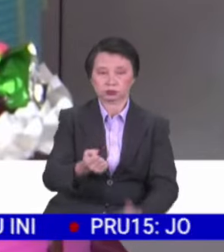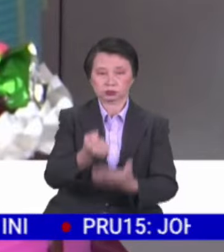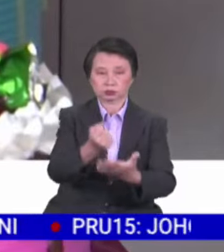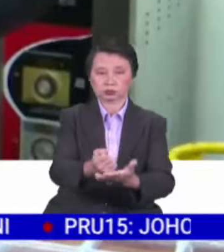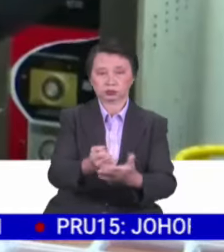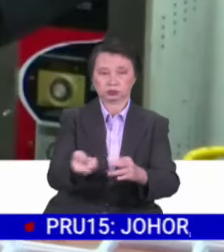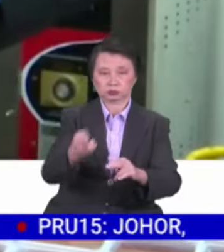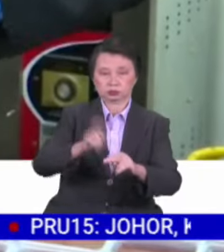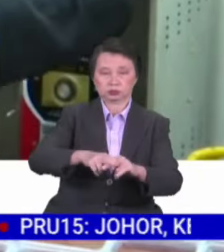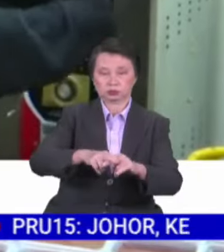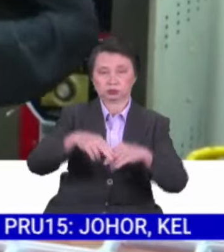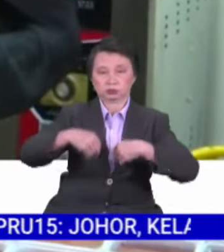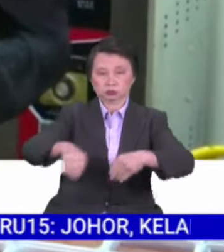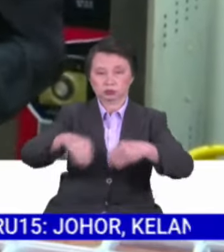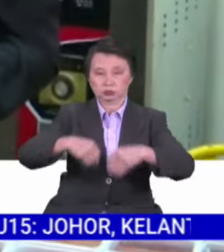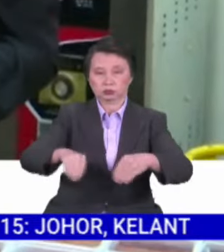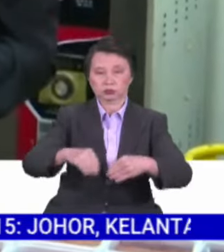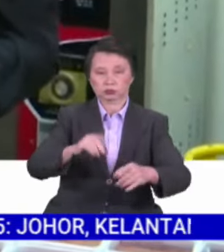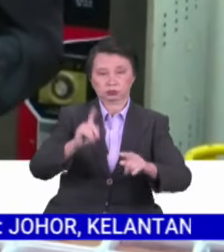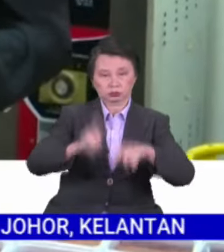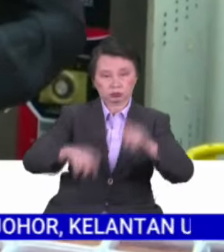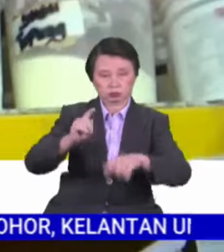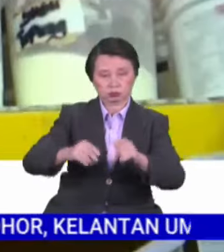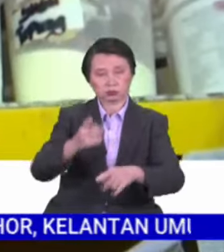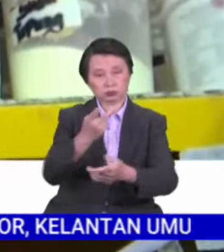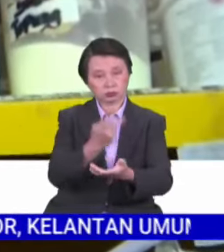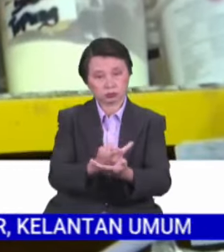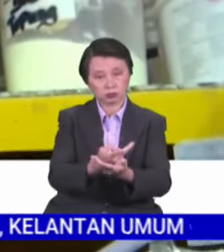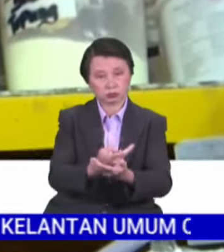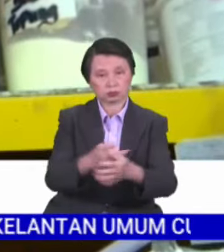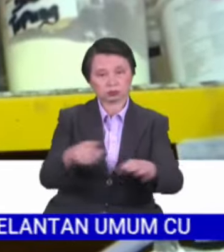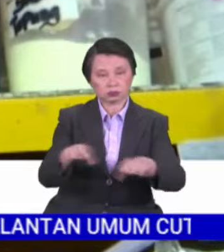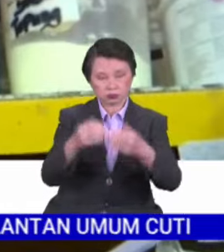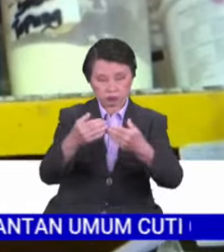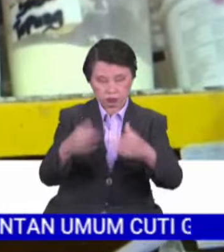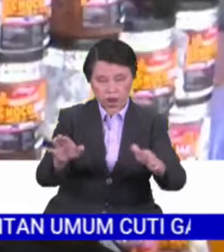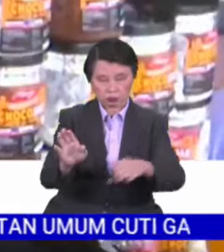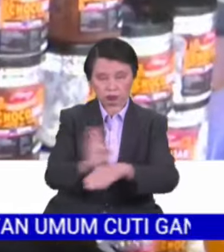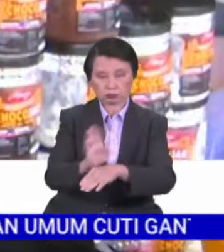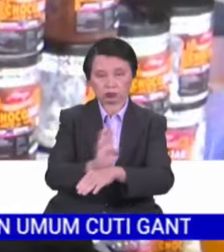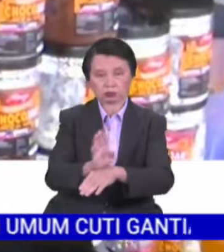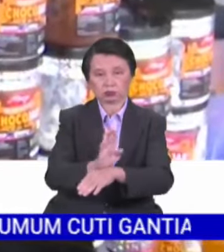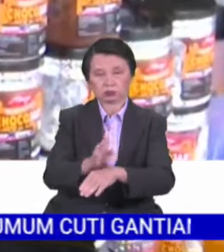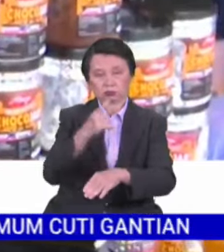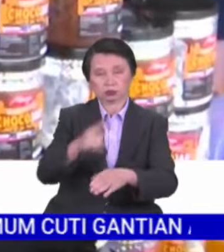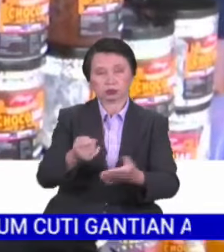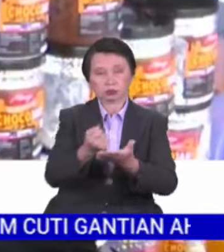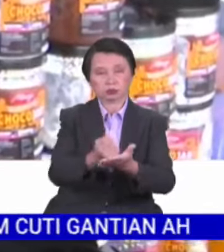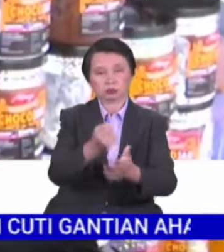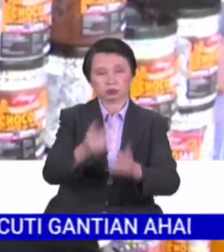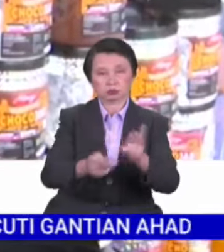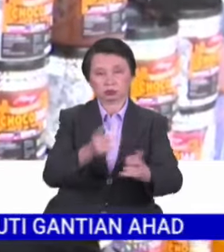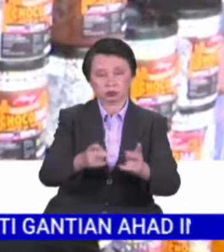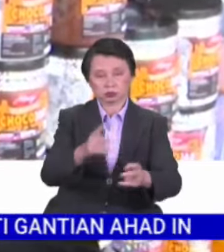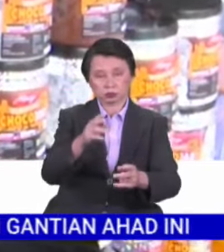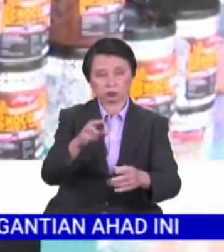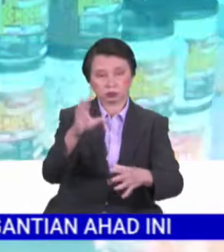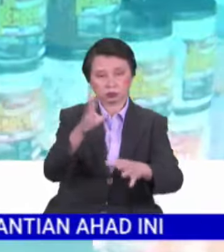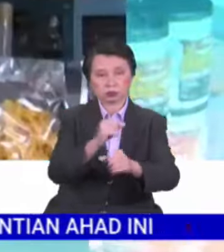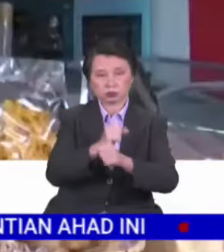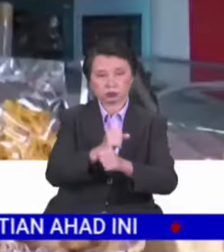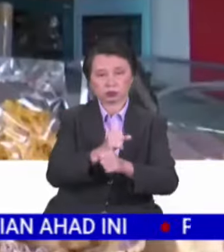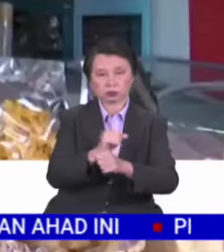meningkatkan jualan. Pelbagai jenis kek ditawarkan termasuk membuka vendor jualan bagi membantu penduduk Jeli menjana